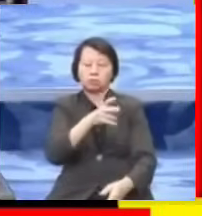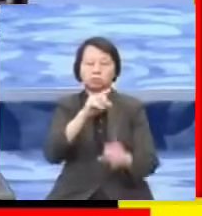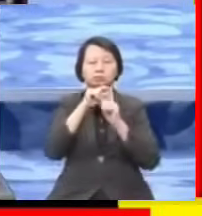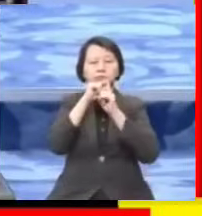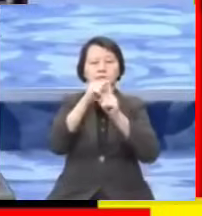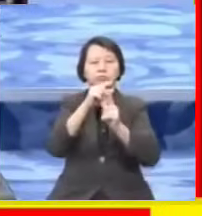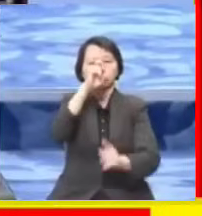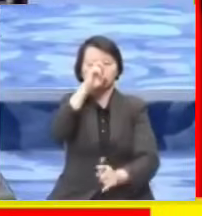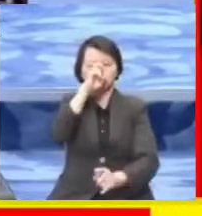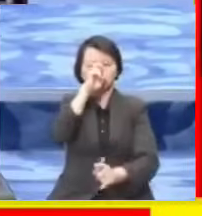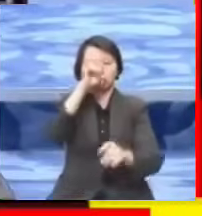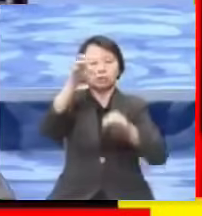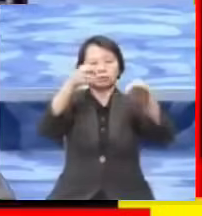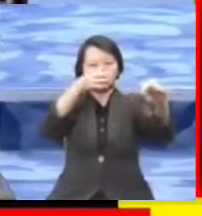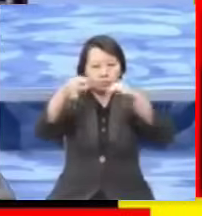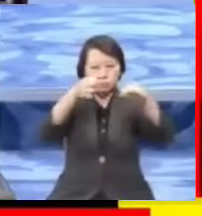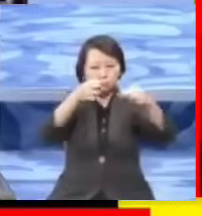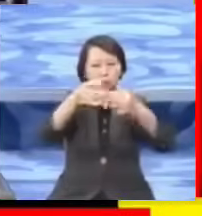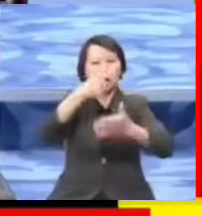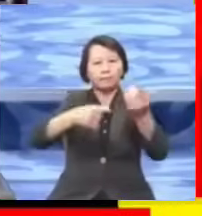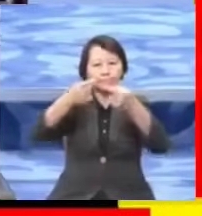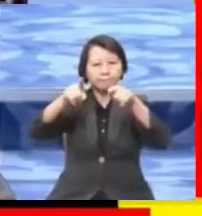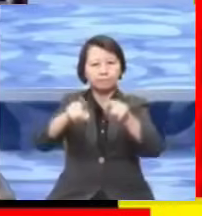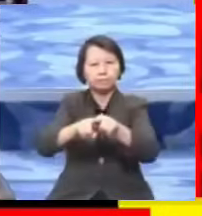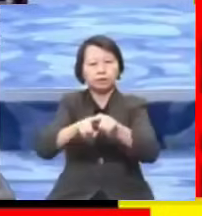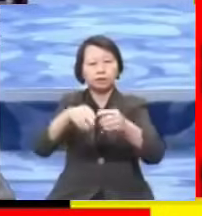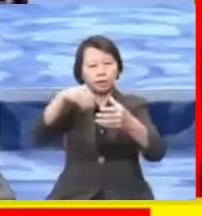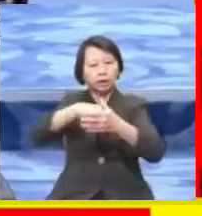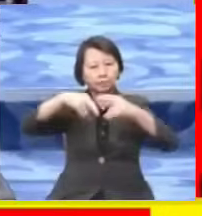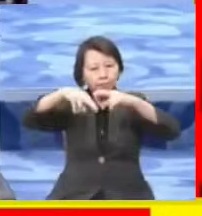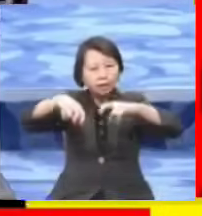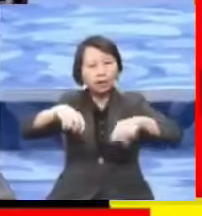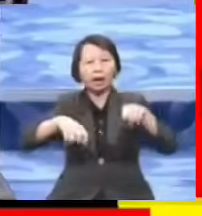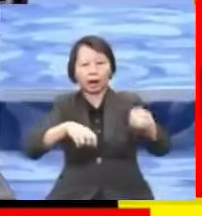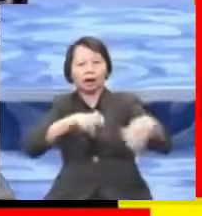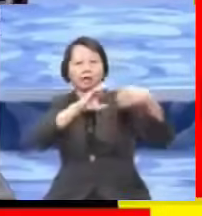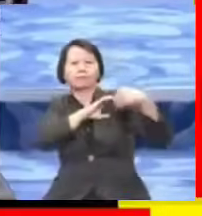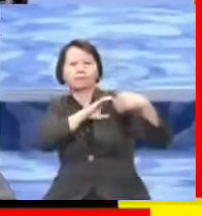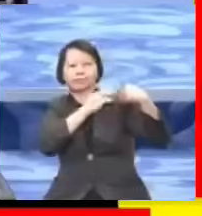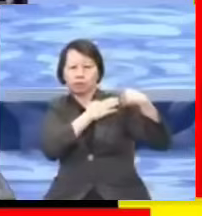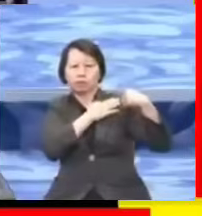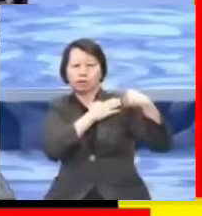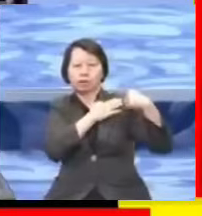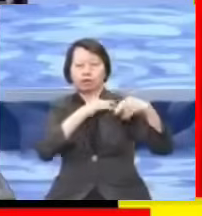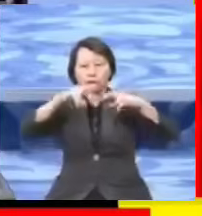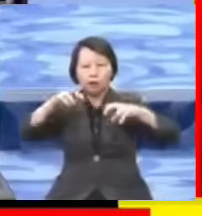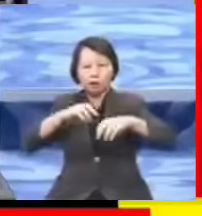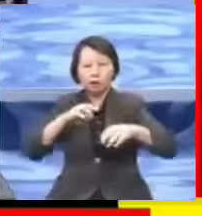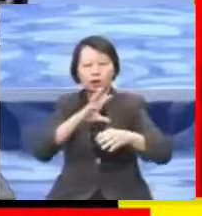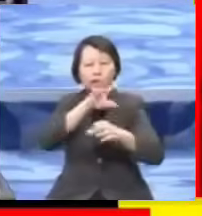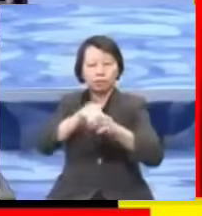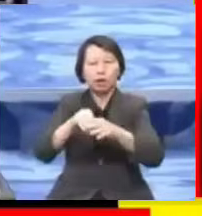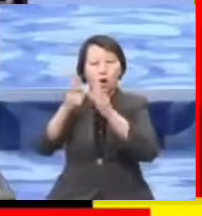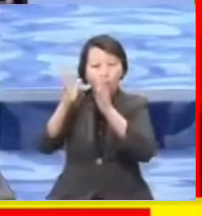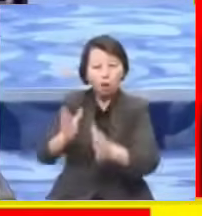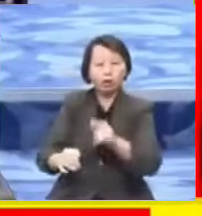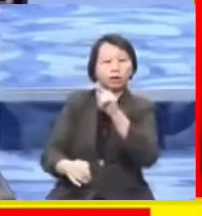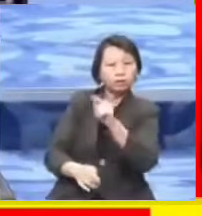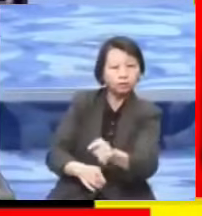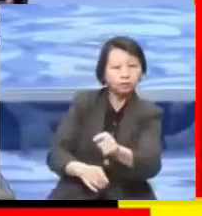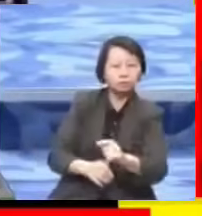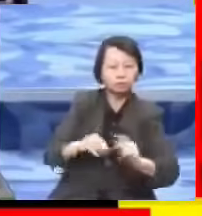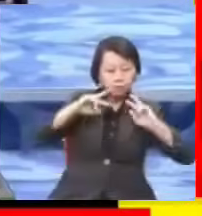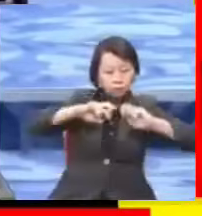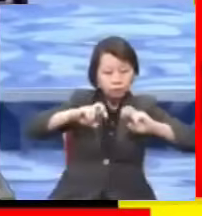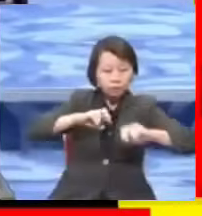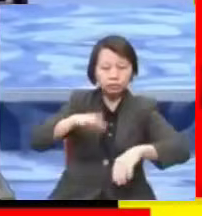tegas, menjelaskan apa yang berlaku pada siasatan. Siasatan itu hanya terlibatkan kepada orang yang disebut. Siasatan juga